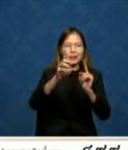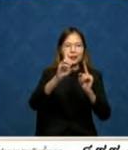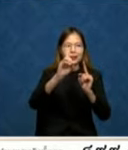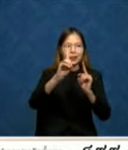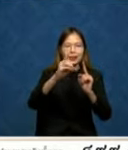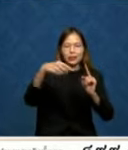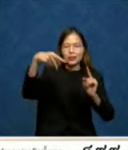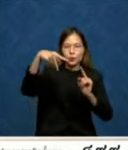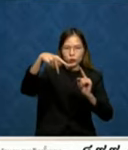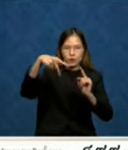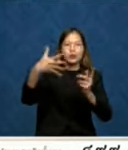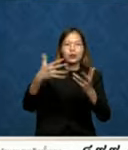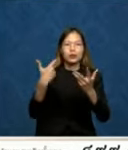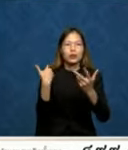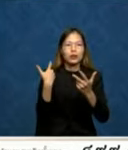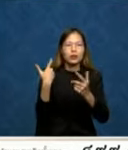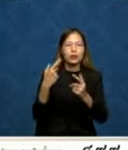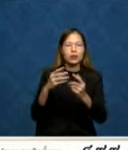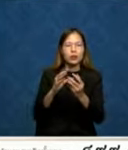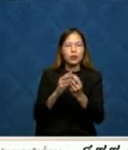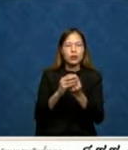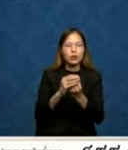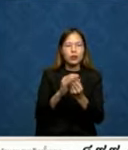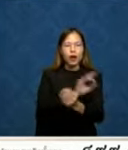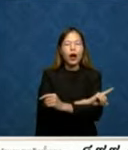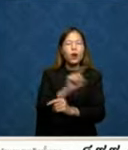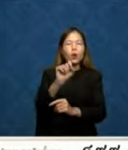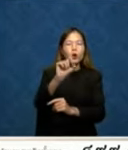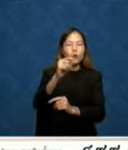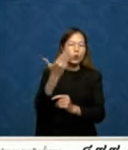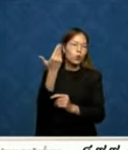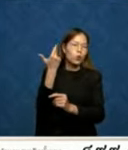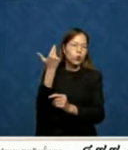ครับเหตุการณ์นี้เกิดขึ้นเมื่อวันศุกร์ที่แล้วครับเป็นการแถลงในเรื่องของ